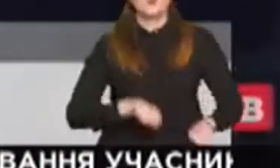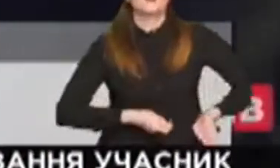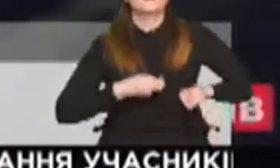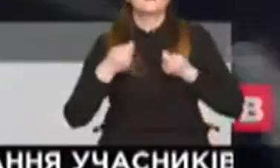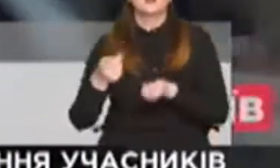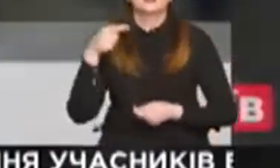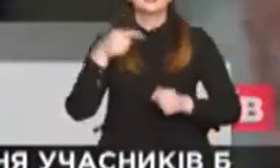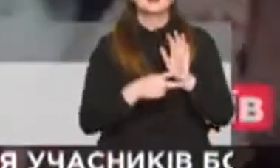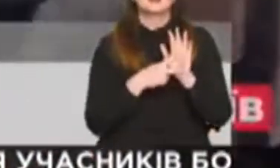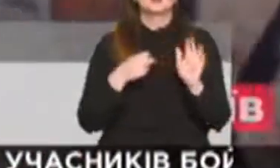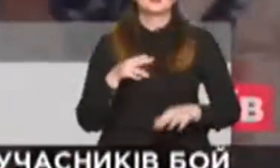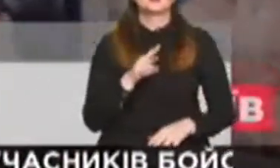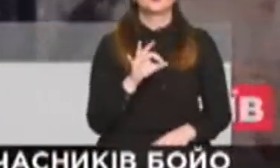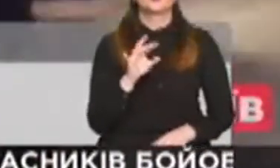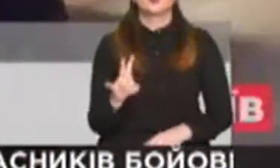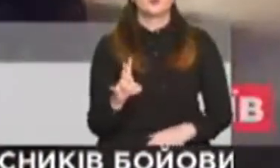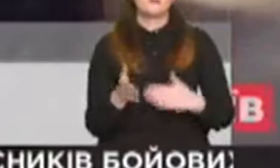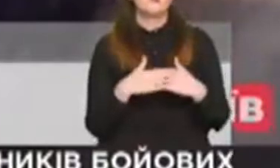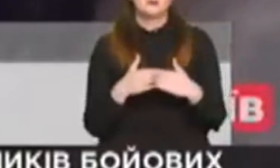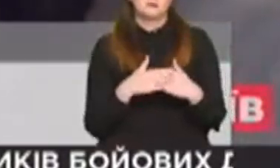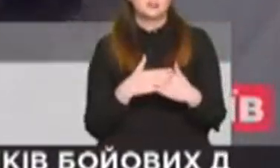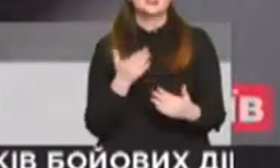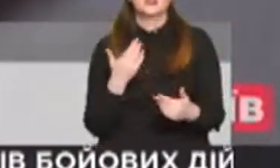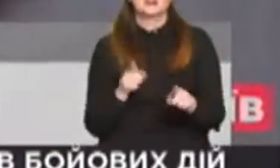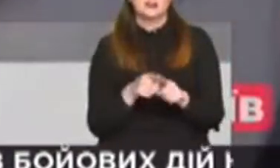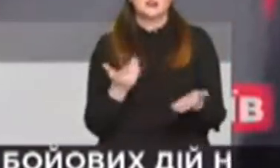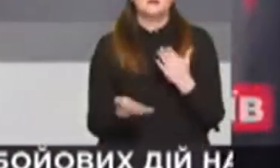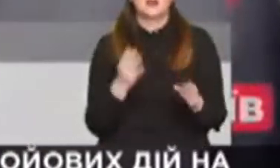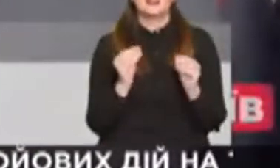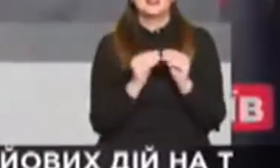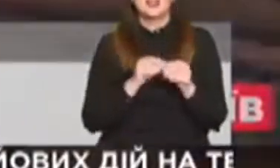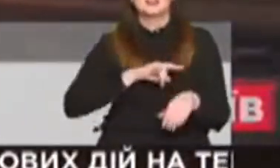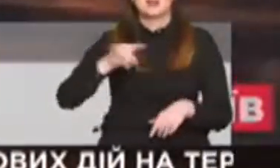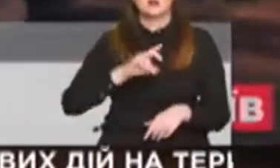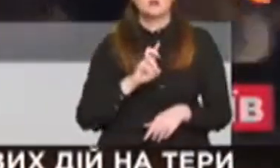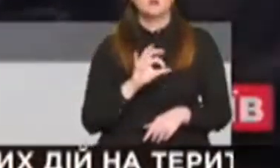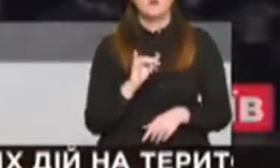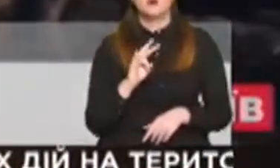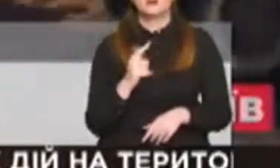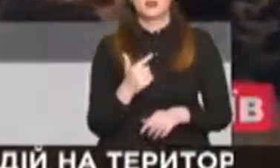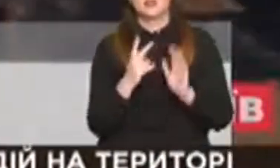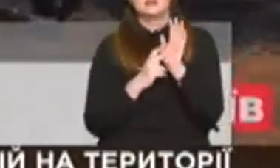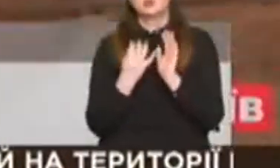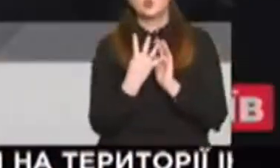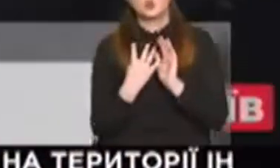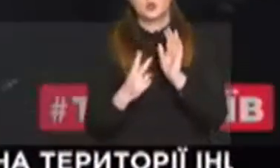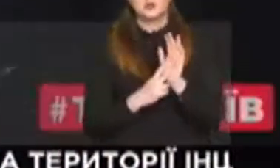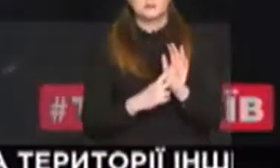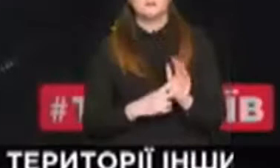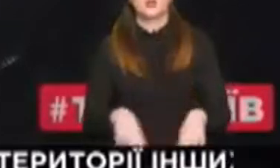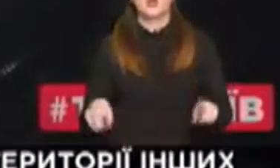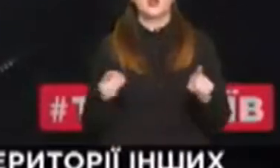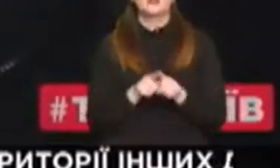вивезли 1700 тонн снігу, приблизно стільки важить 10 літаків Боїнгу 747.